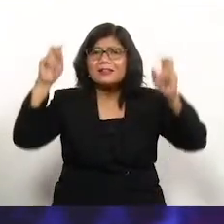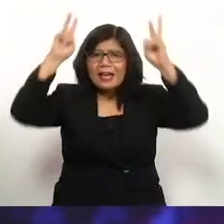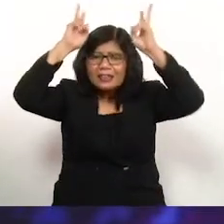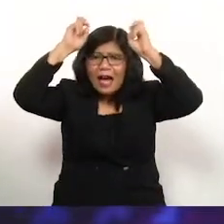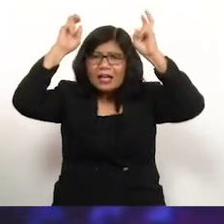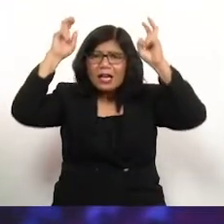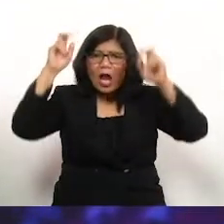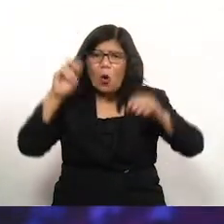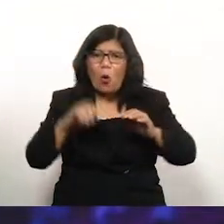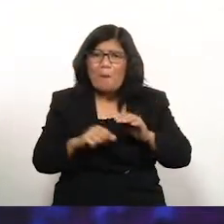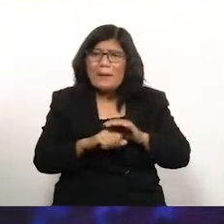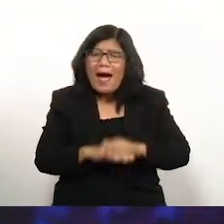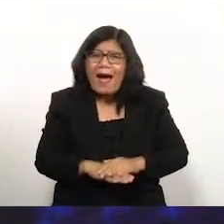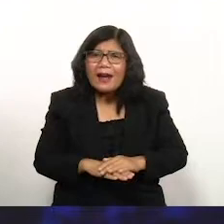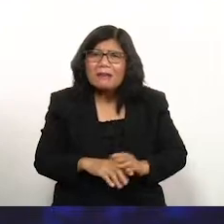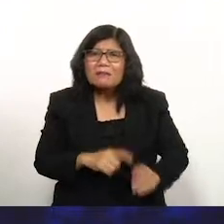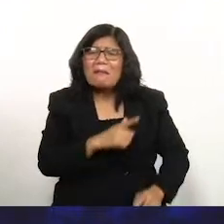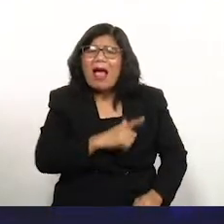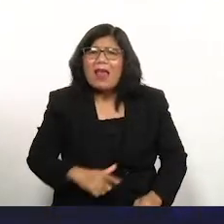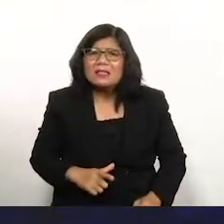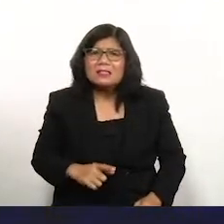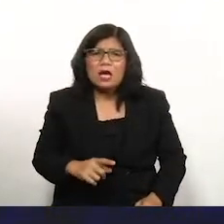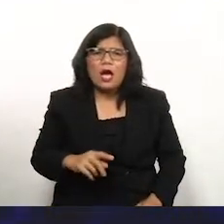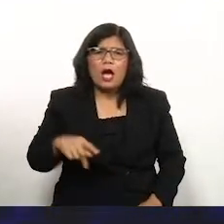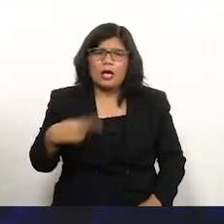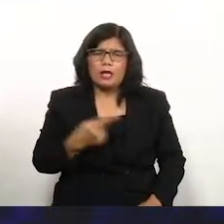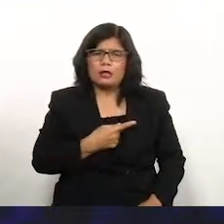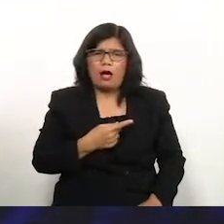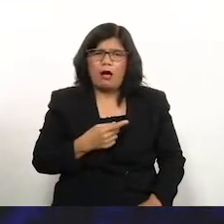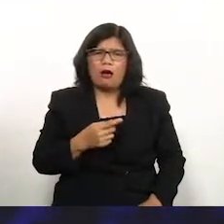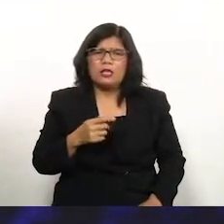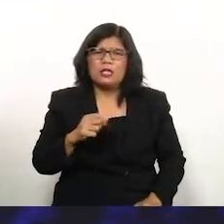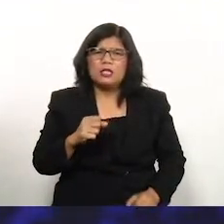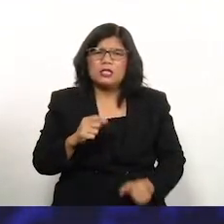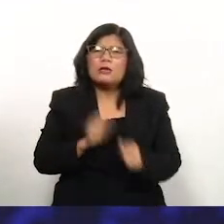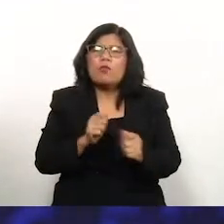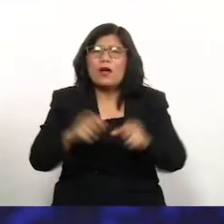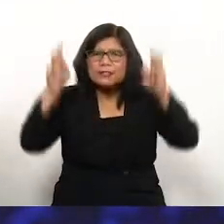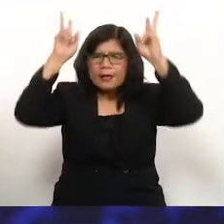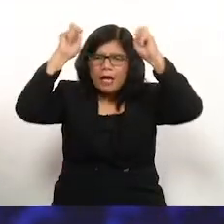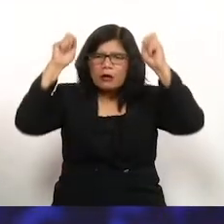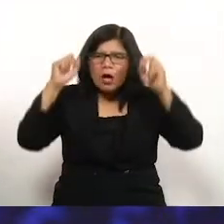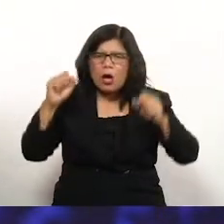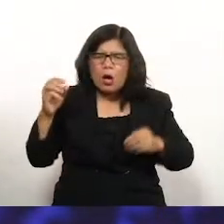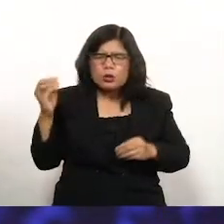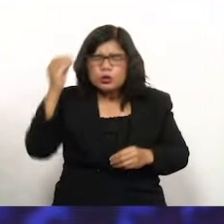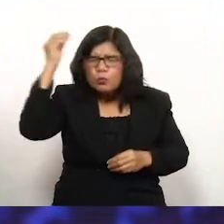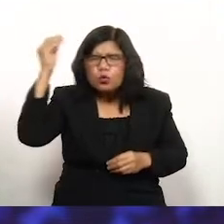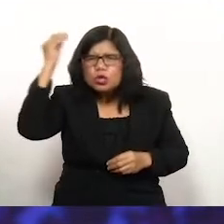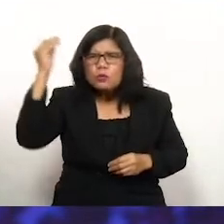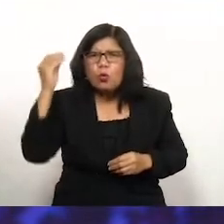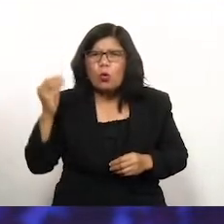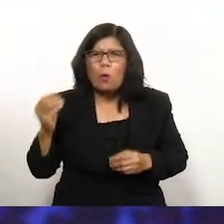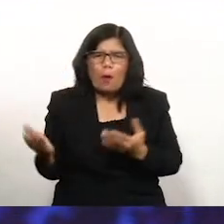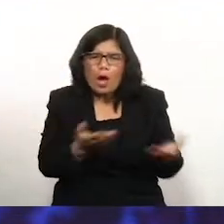Hai siapa kalau nggak bikin kita males ini dia bikin kita sampai terlalu sibuk sama kita ada waktu keluarga untuk berdoa untuk pelayanan dan